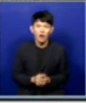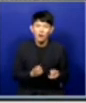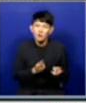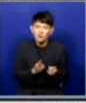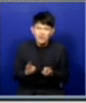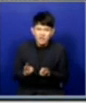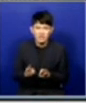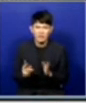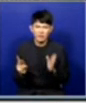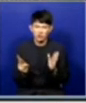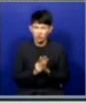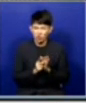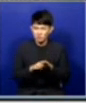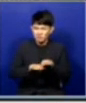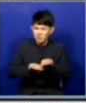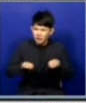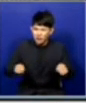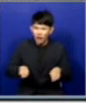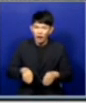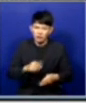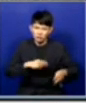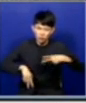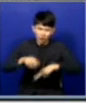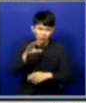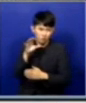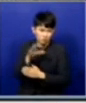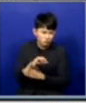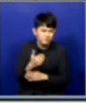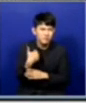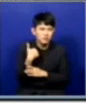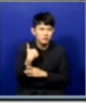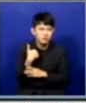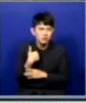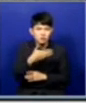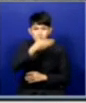บคุมอย่าลืมนะคะดิฉันทราบมาเหมือนกันนะคะว่า